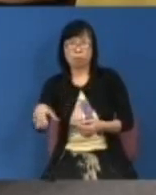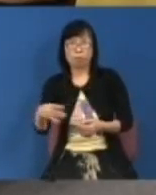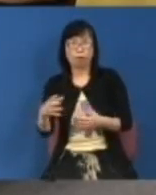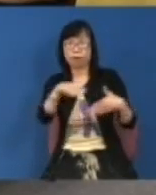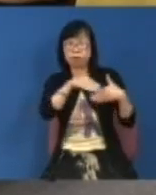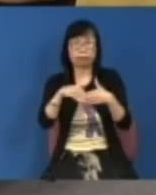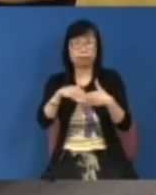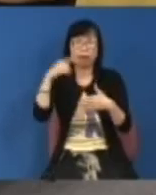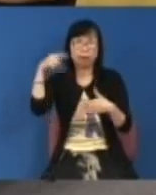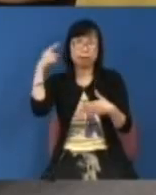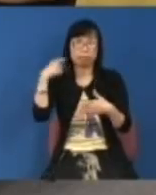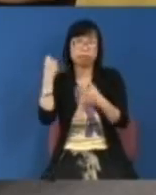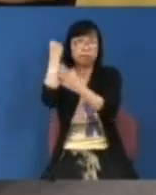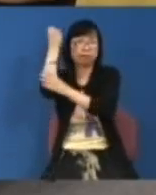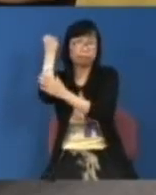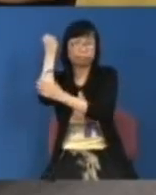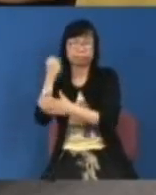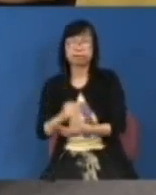反啦，